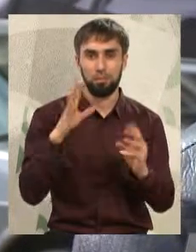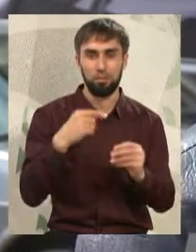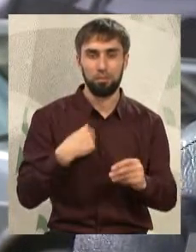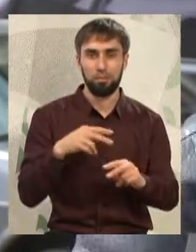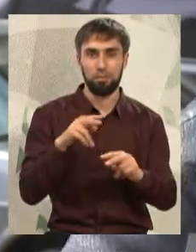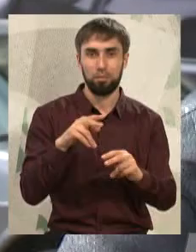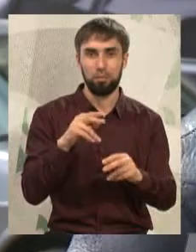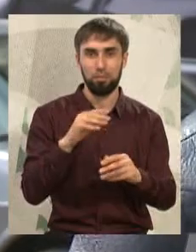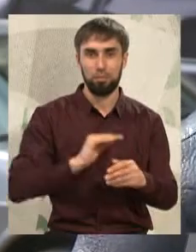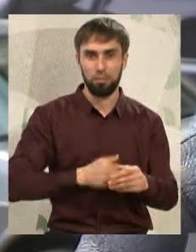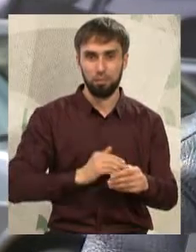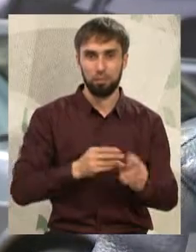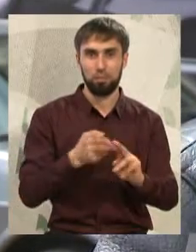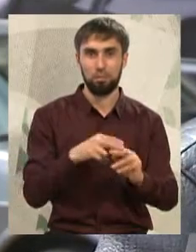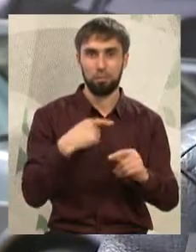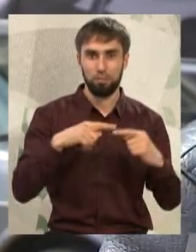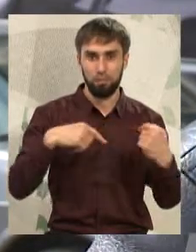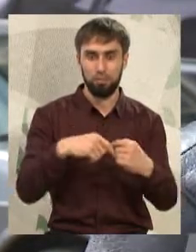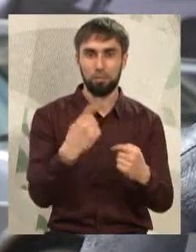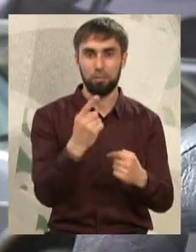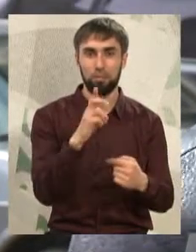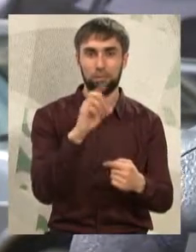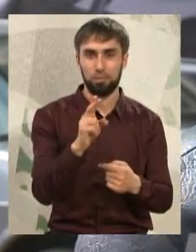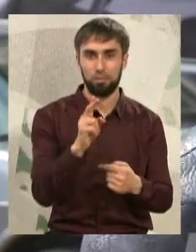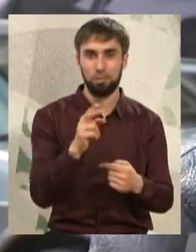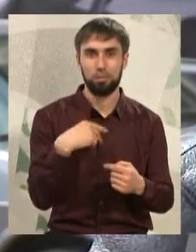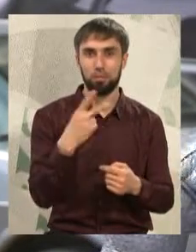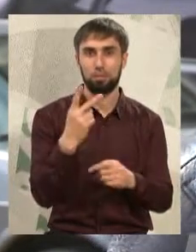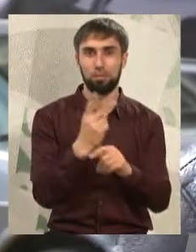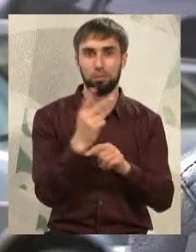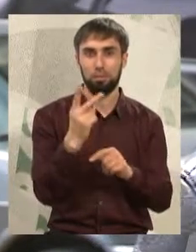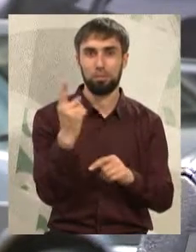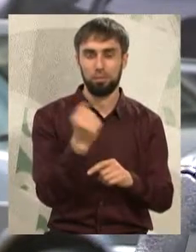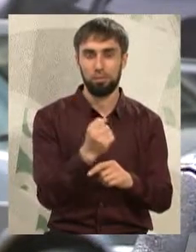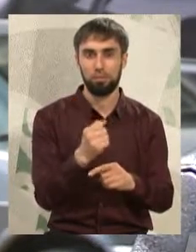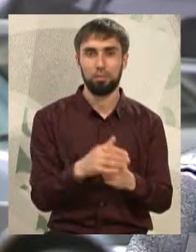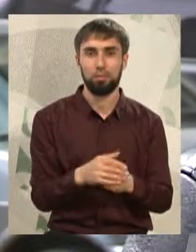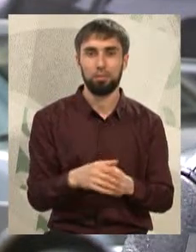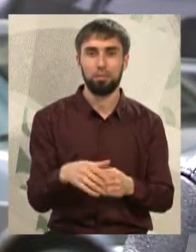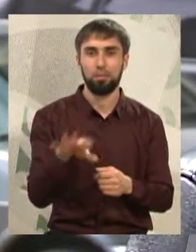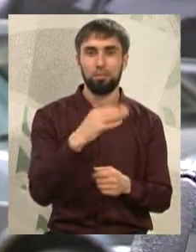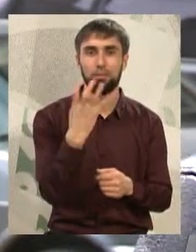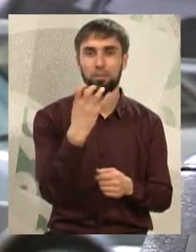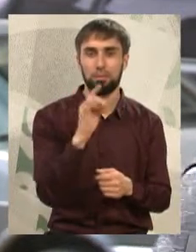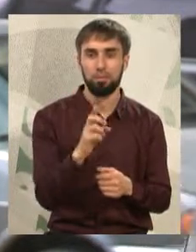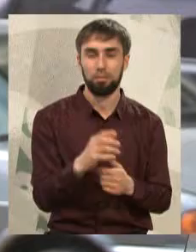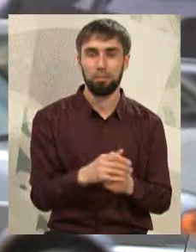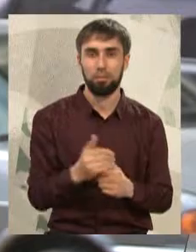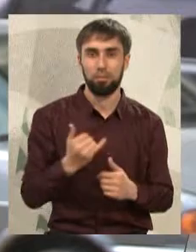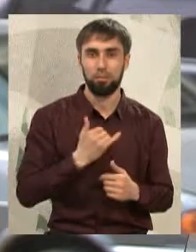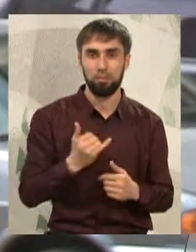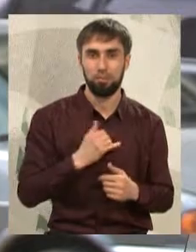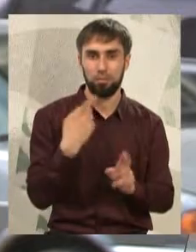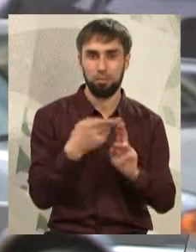частном секторе, вывоз одного бака 2 раза в неделю, расценки все одинаковые, 400 рублей. У нас